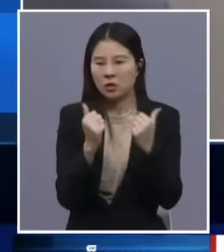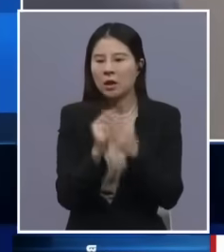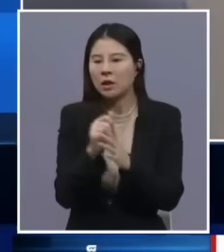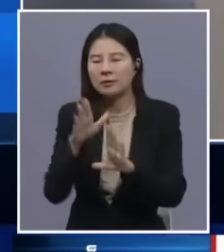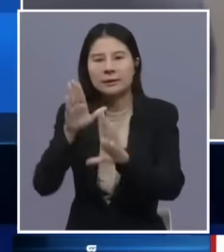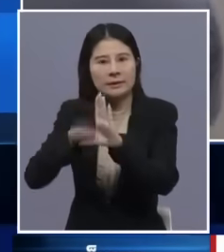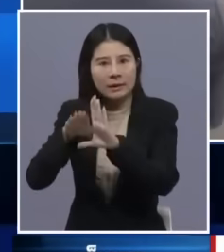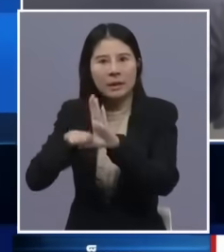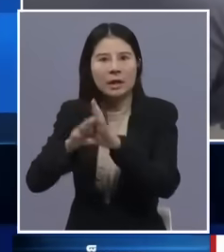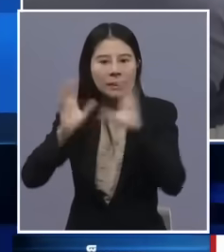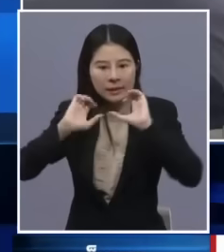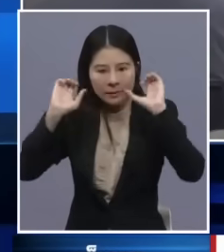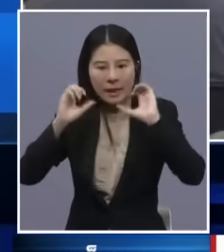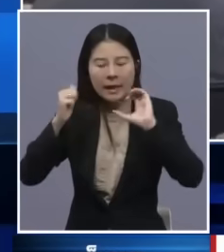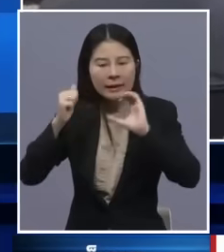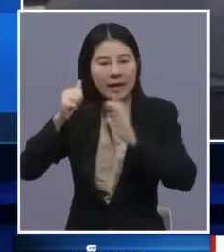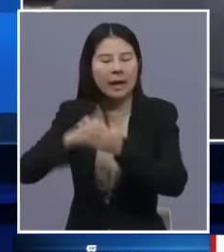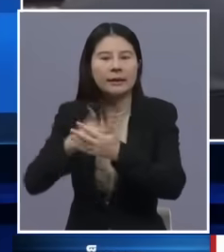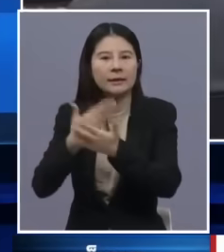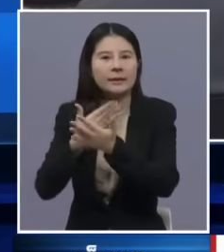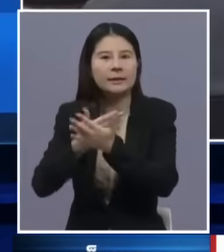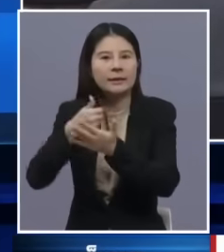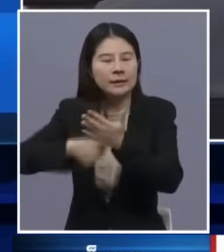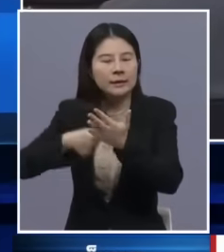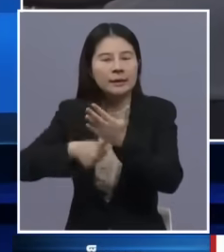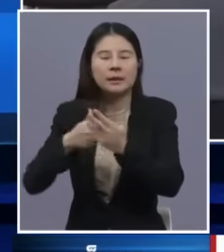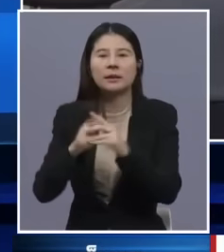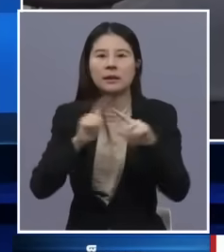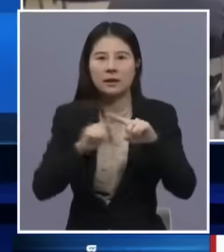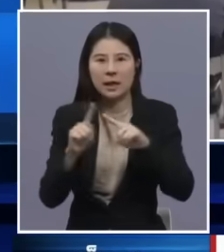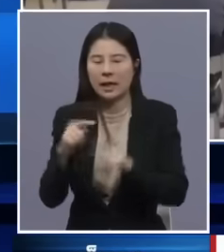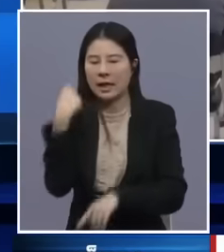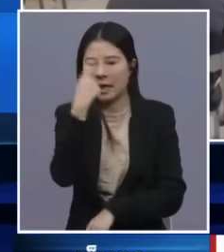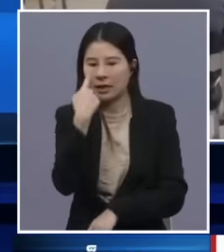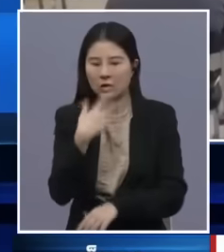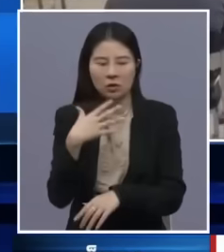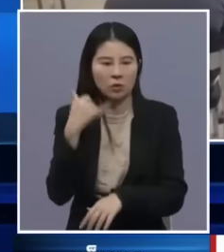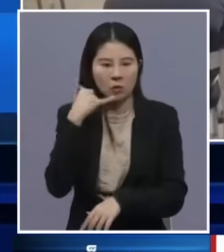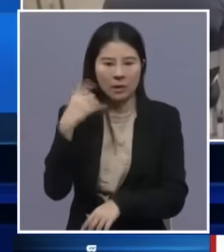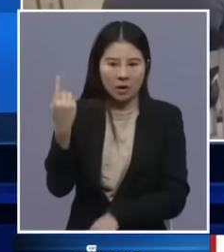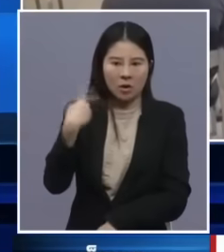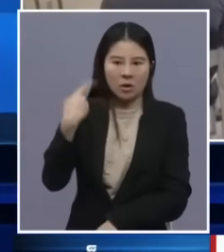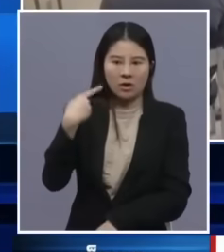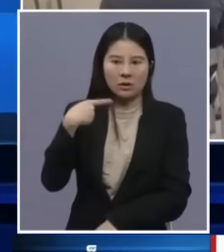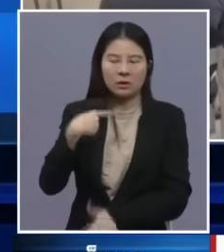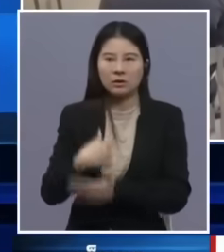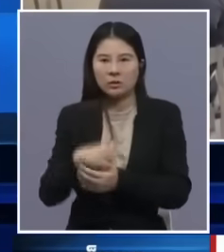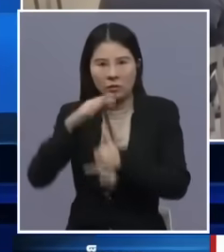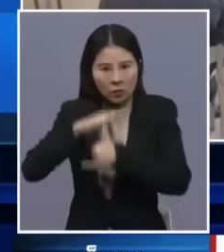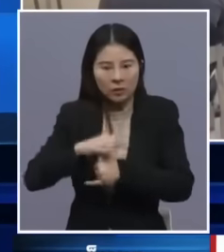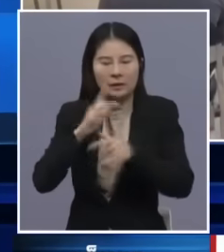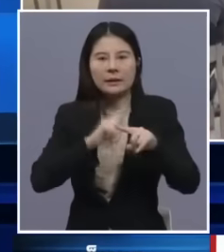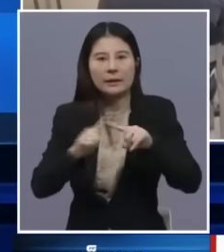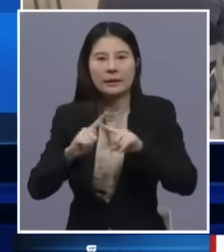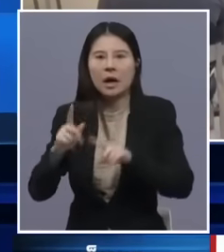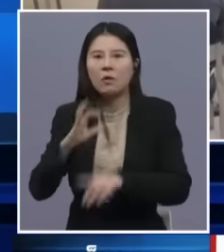ขู่สามารถแจ้งความดำเนินคดีได้เลยเมื่อวานนี้6ธันวานายกเศรษฐาบอกกับผู้บัญชาการตำรวจ